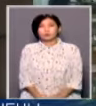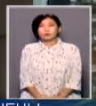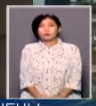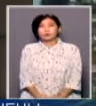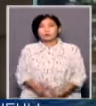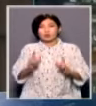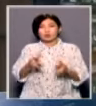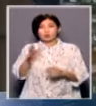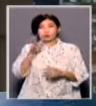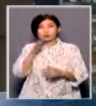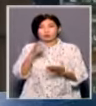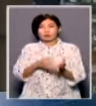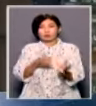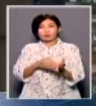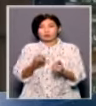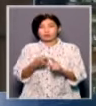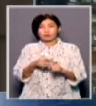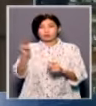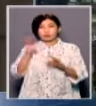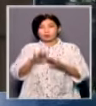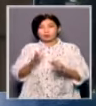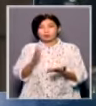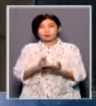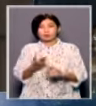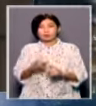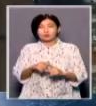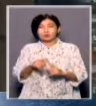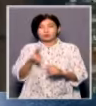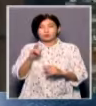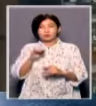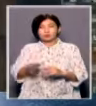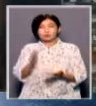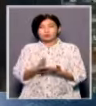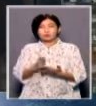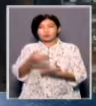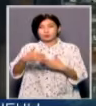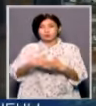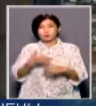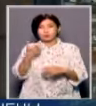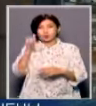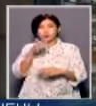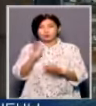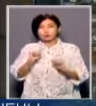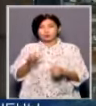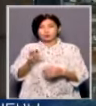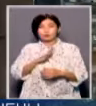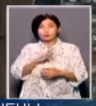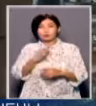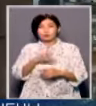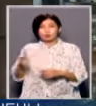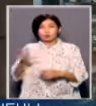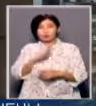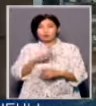В настоящее время дефицит ученических мест составляет более 200 тысяч. В ближайшие 5 лет это может дойти до